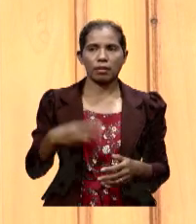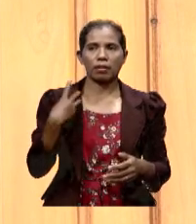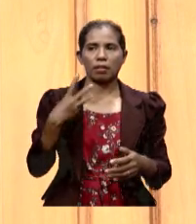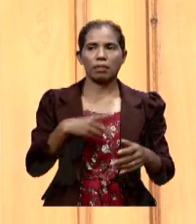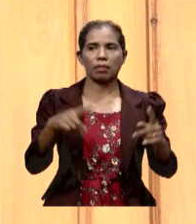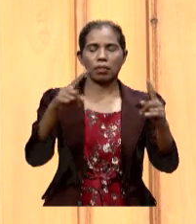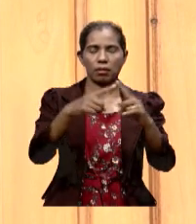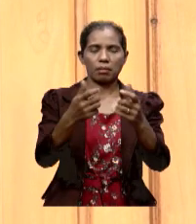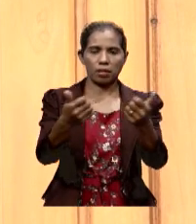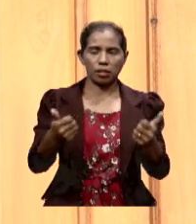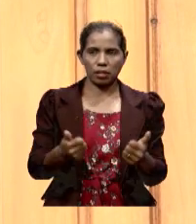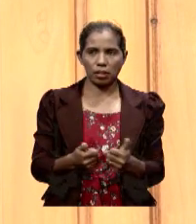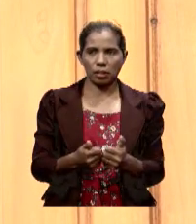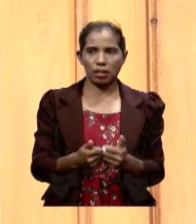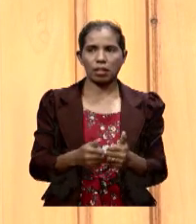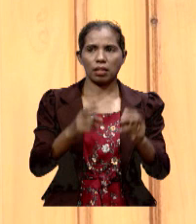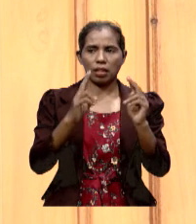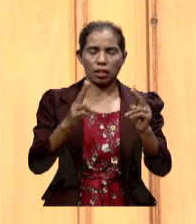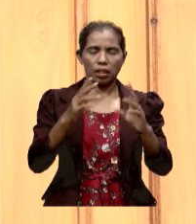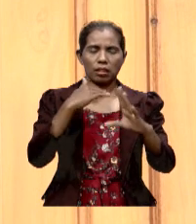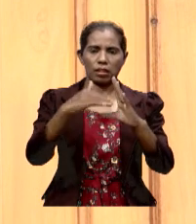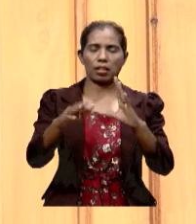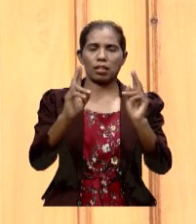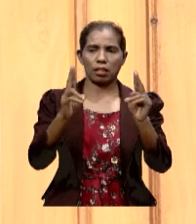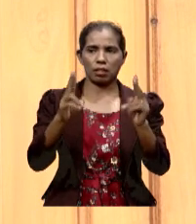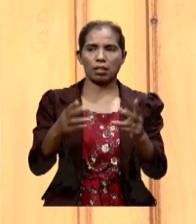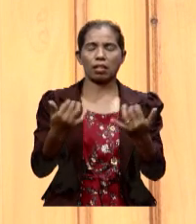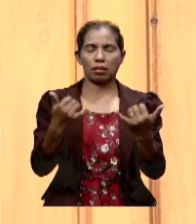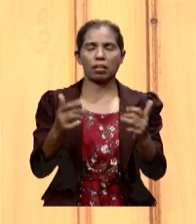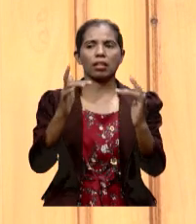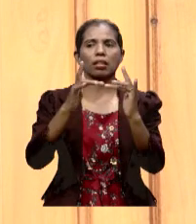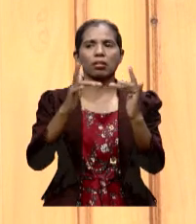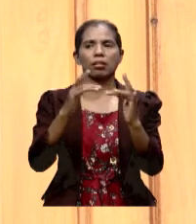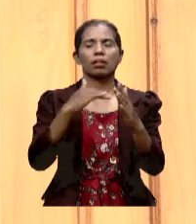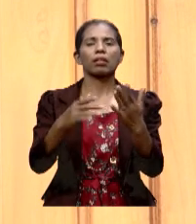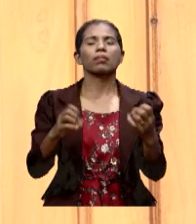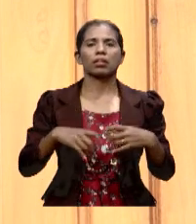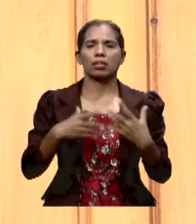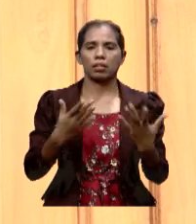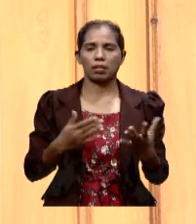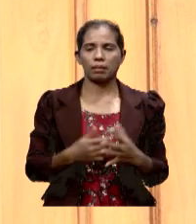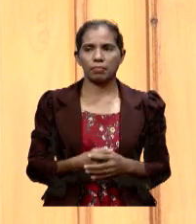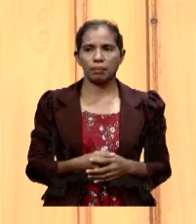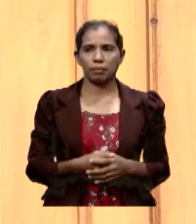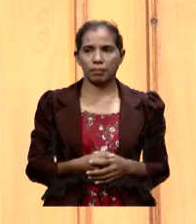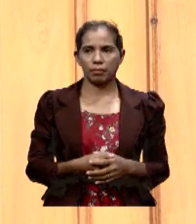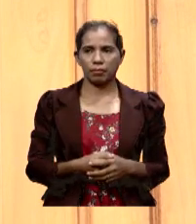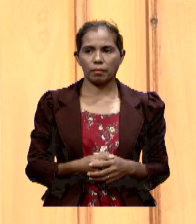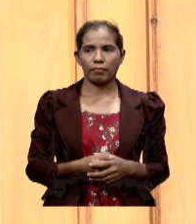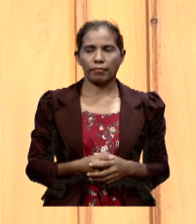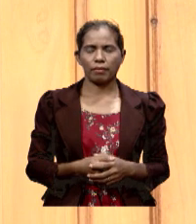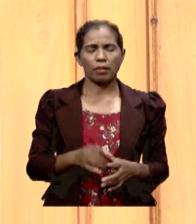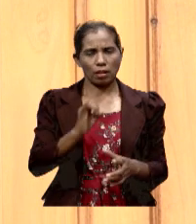talvez amin aja sira dengan mounting top up, top up, top up, top up. Masa ora internet dan sa ita top up alun sa. Irani ni